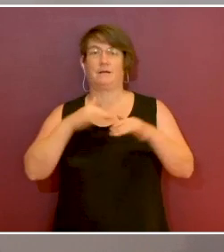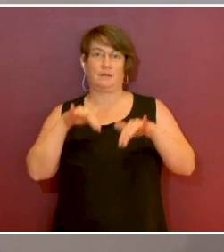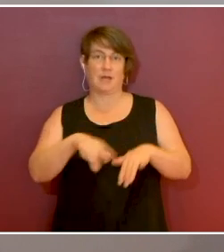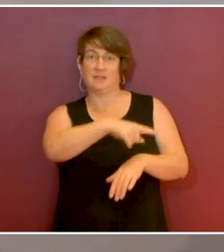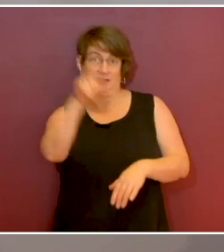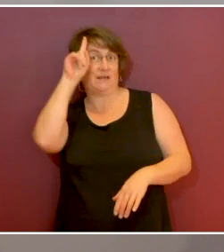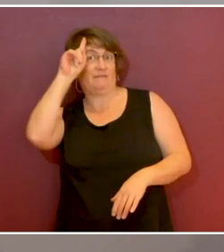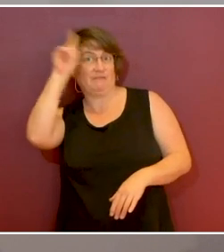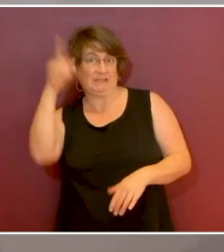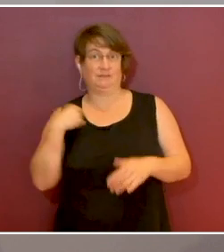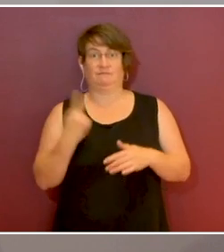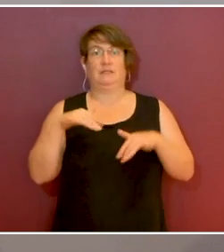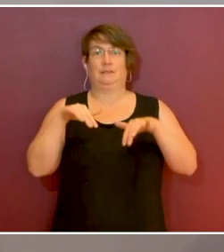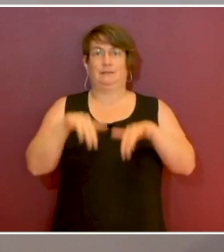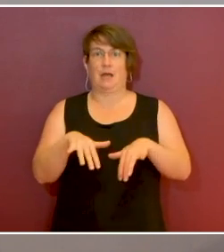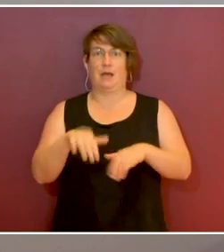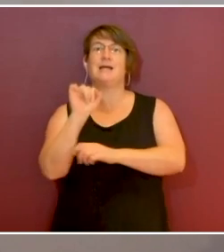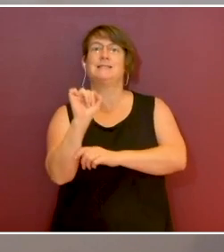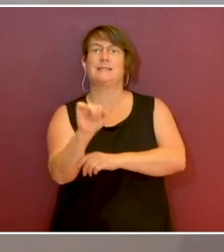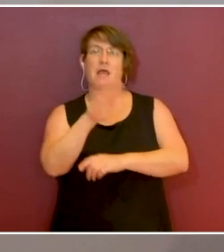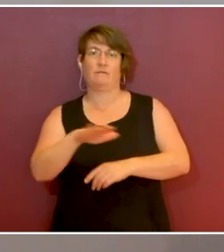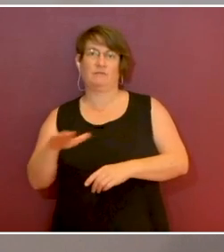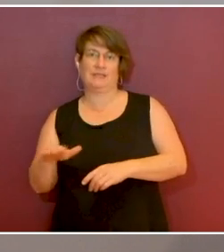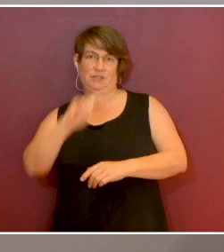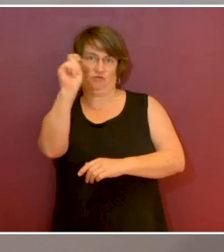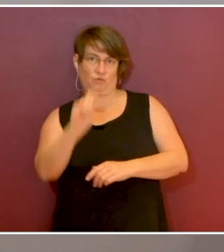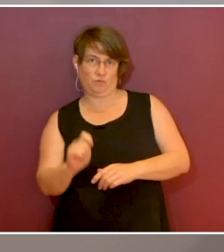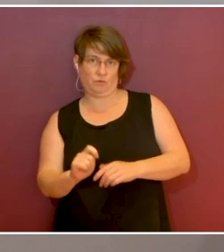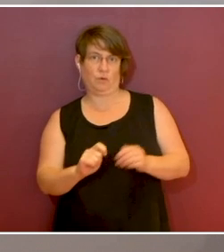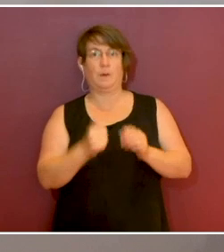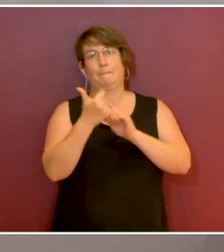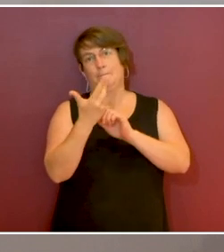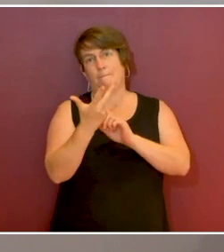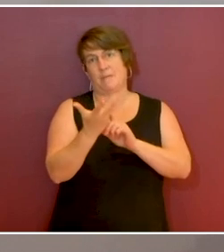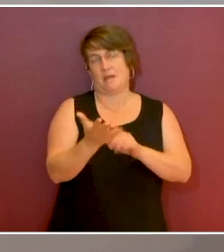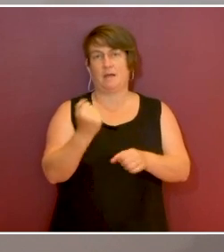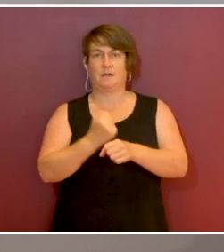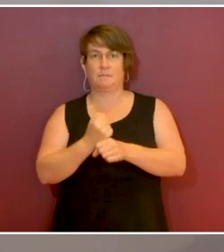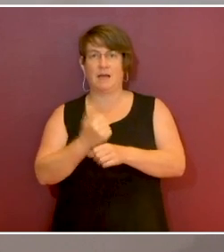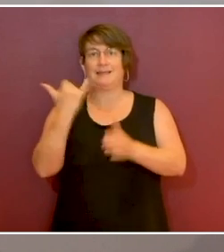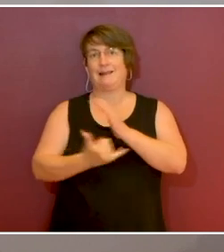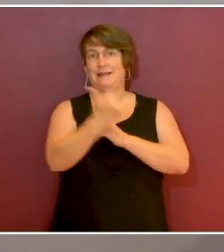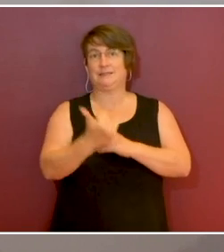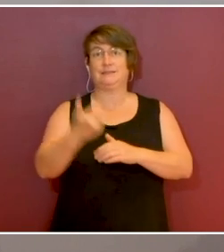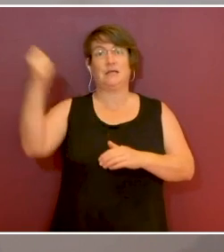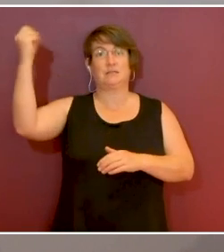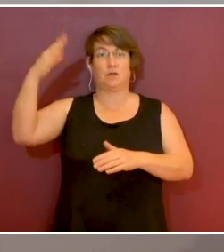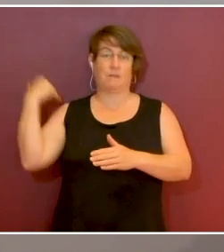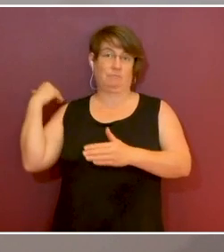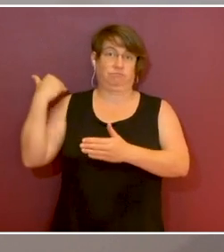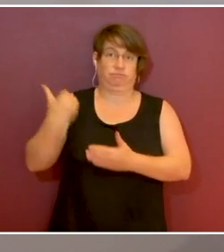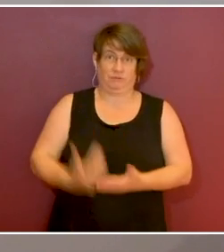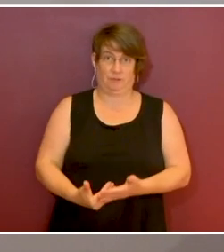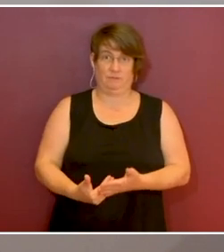Safe Kids Studien in Reihe ja gemacht seit dem letzten Sommer. Safe Kids 1 zu einer